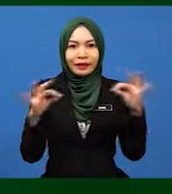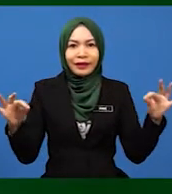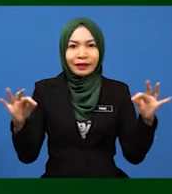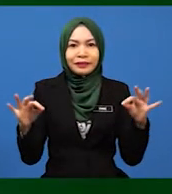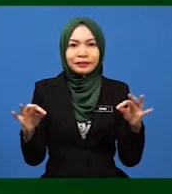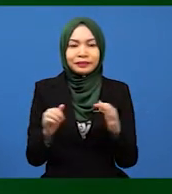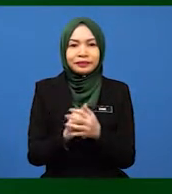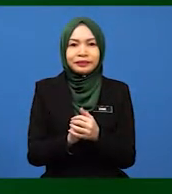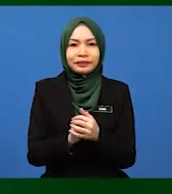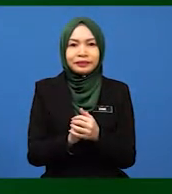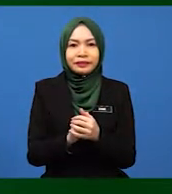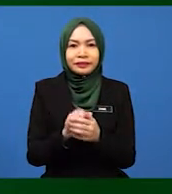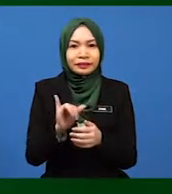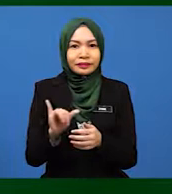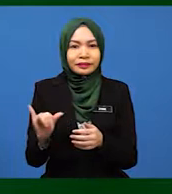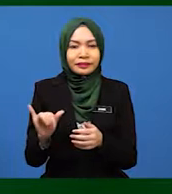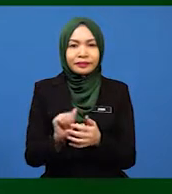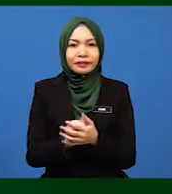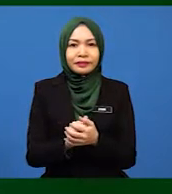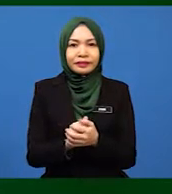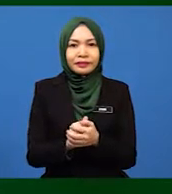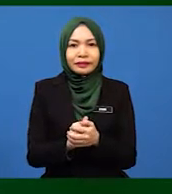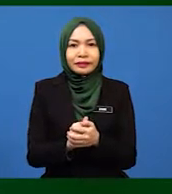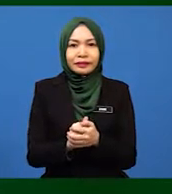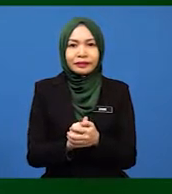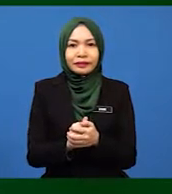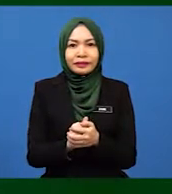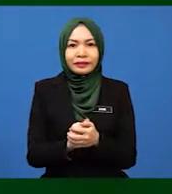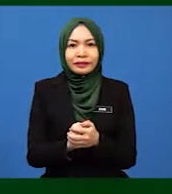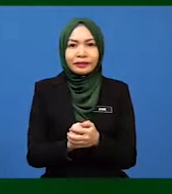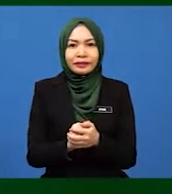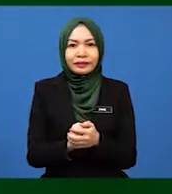Ayat-ayat tersebut adalah seperti berikut.